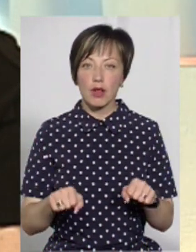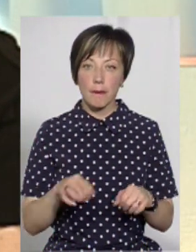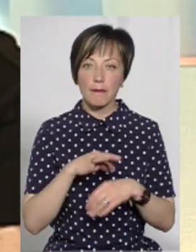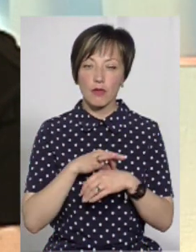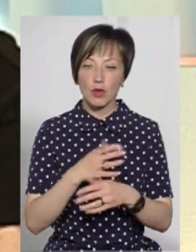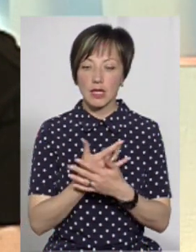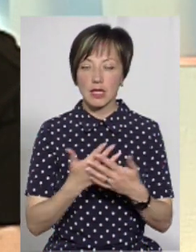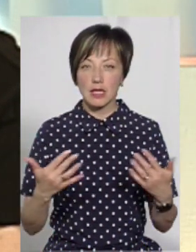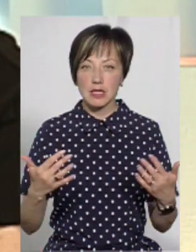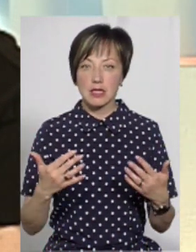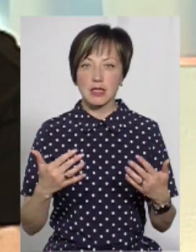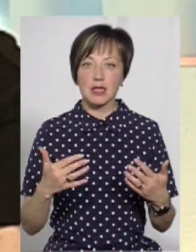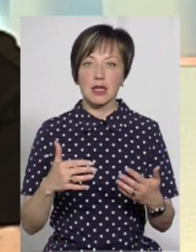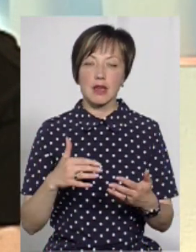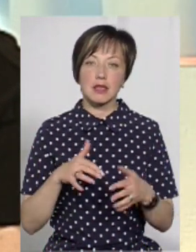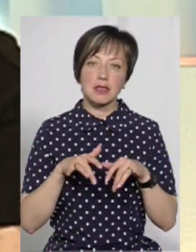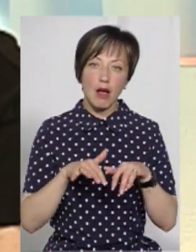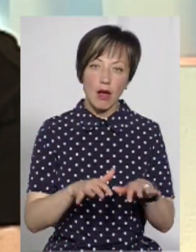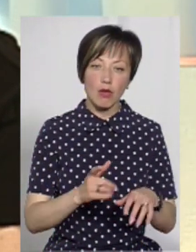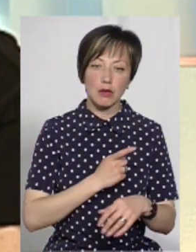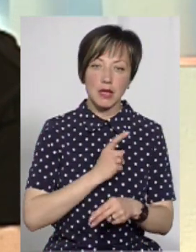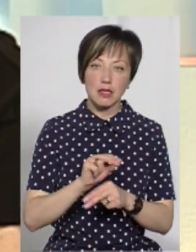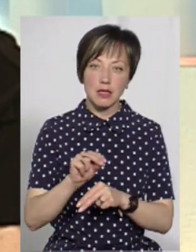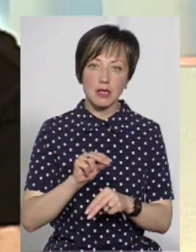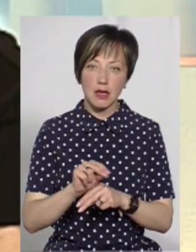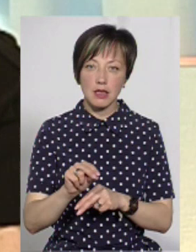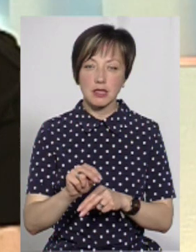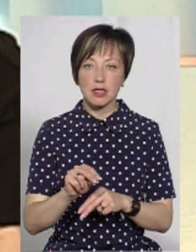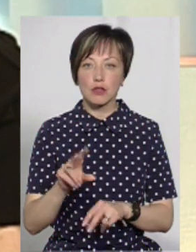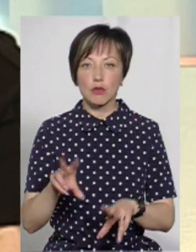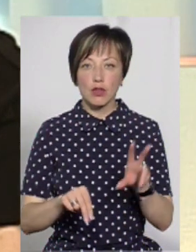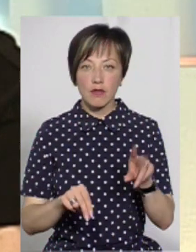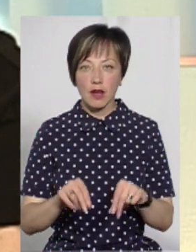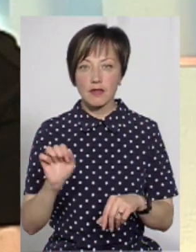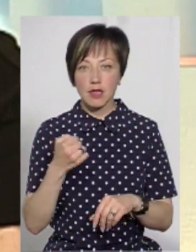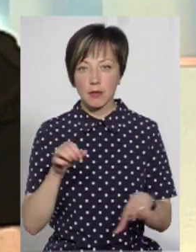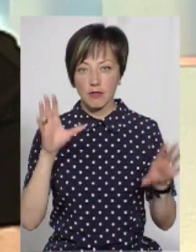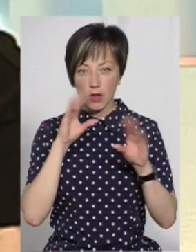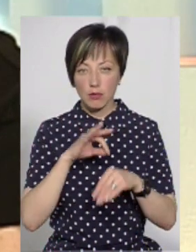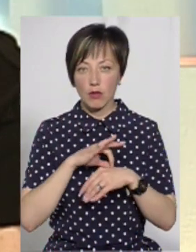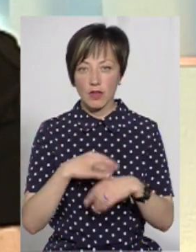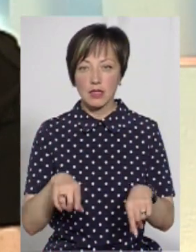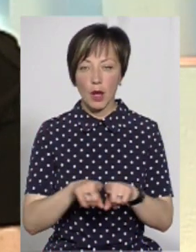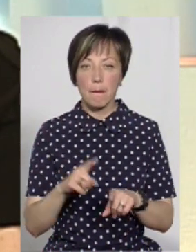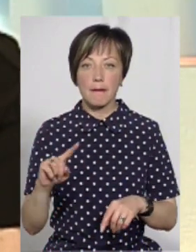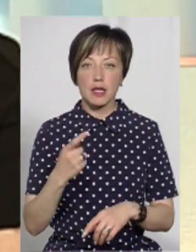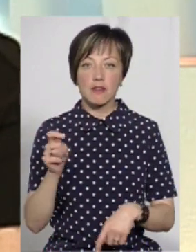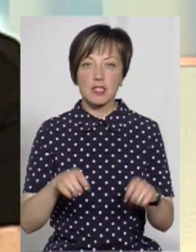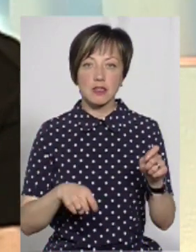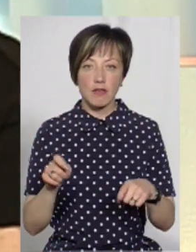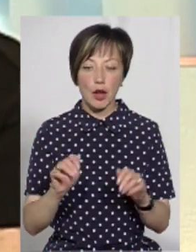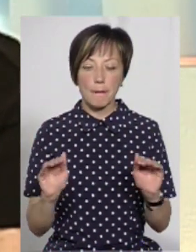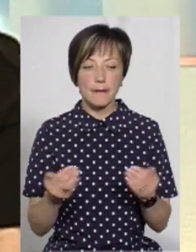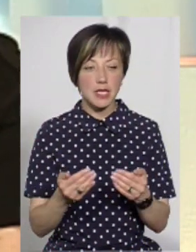вони проводити різні пленери, майстер-класи. Сподіваємося, що в серпні нам вдасться провести такий перший